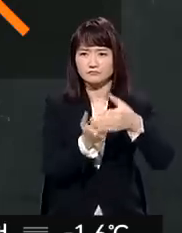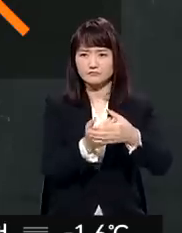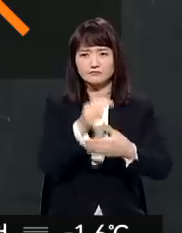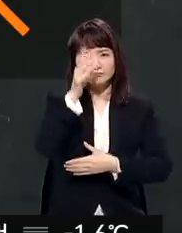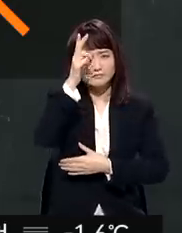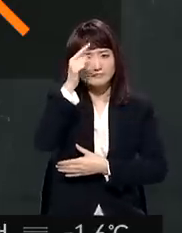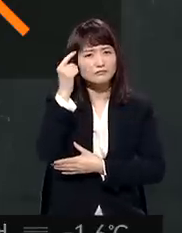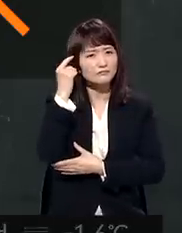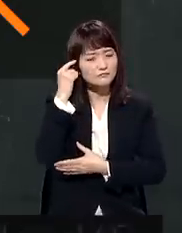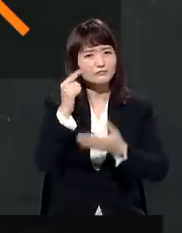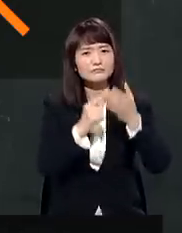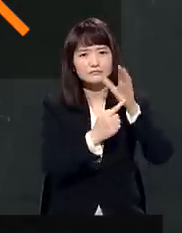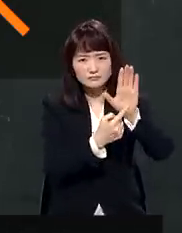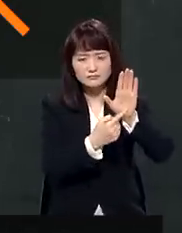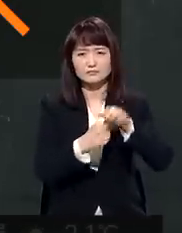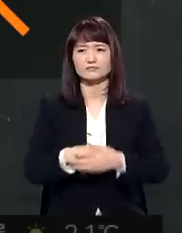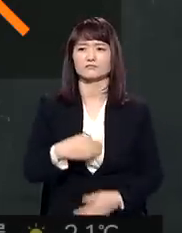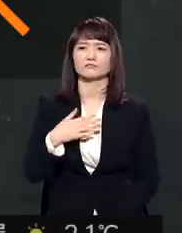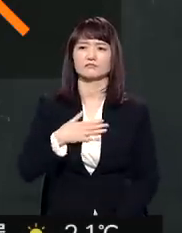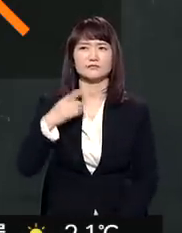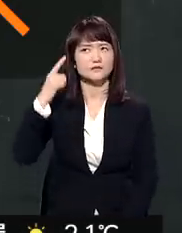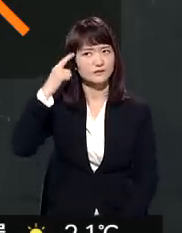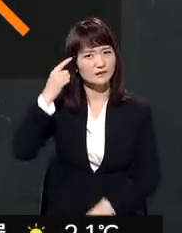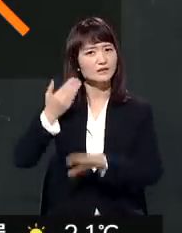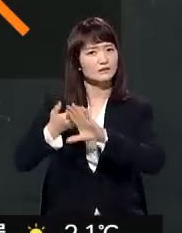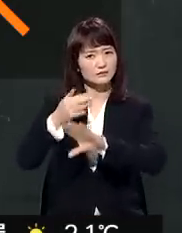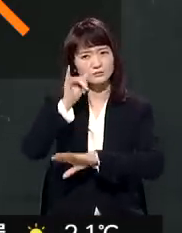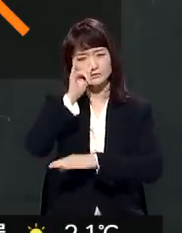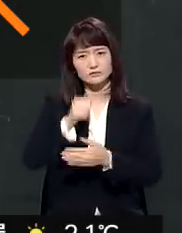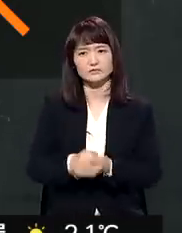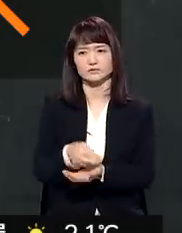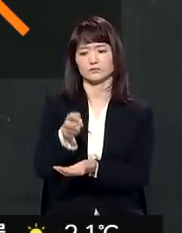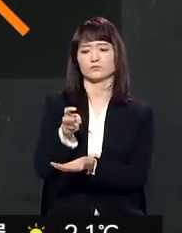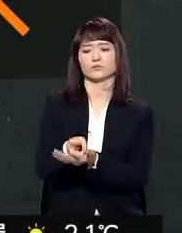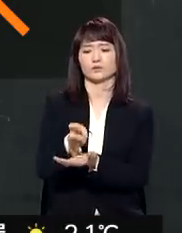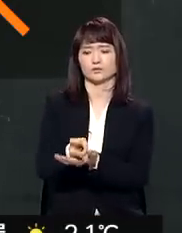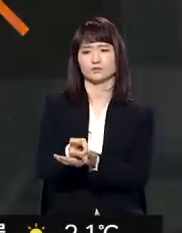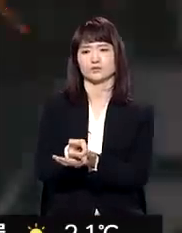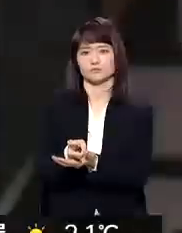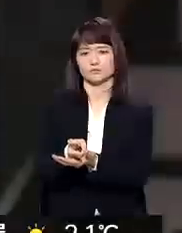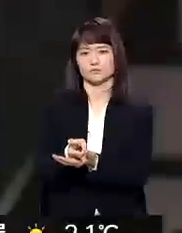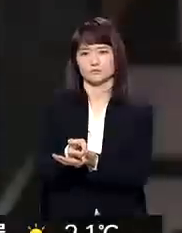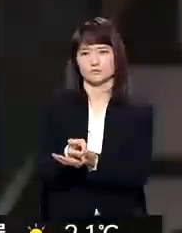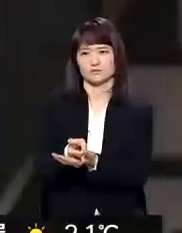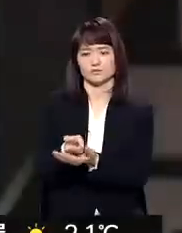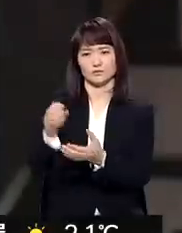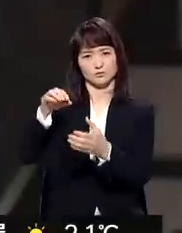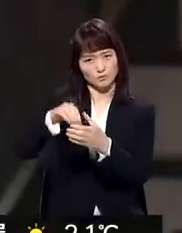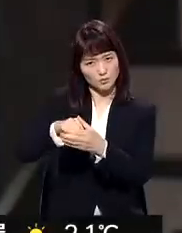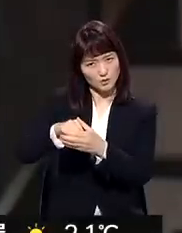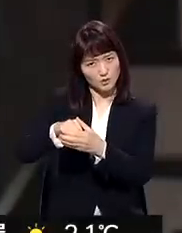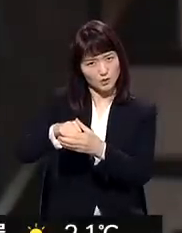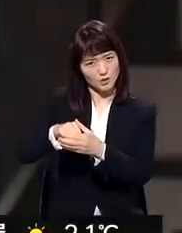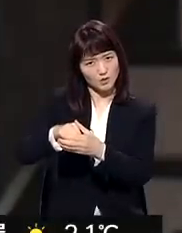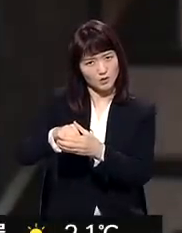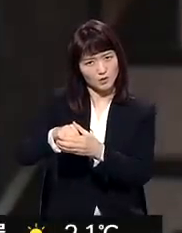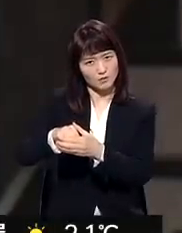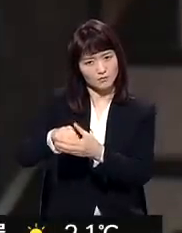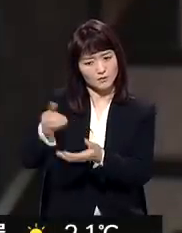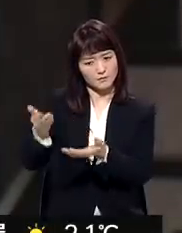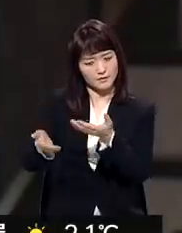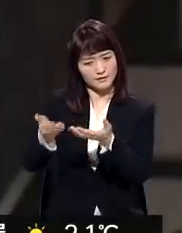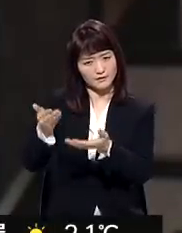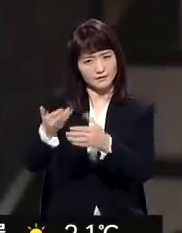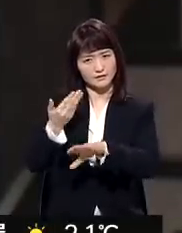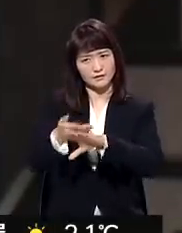경찰에 의견을 말씀해 주셨는 건데 제가 봤을 땐 생각이 다를 수도 있고 법리 적용이 다를 수도 있으니까요 이런 경우 운전자 폭행 적용이 절대